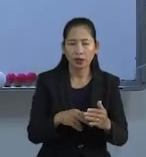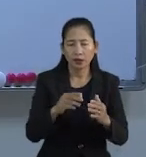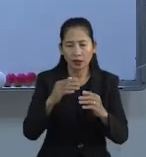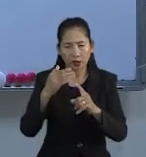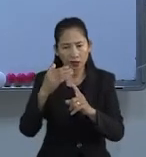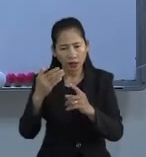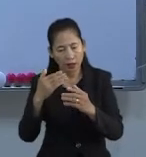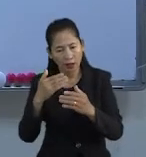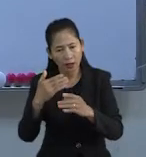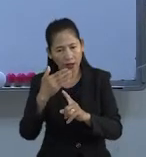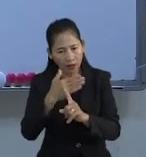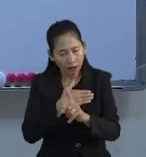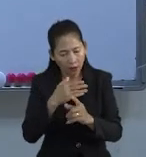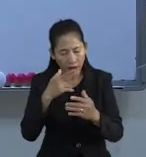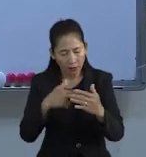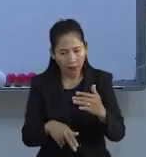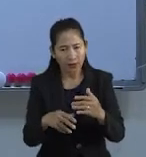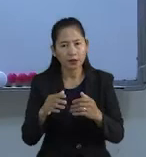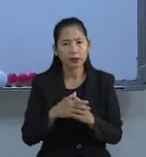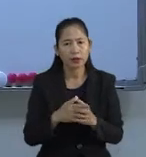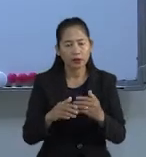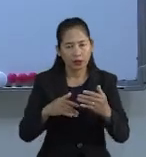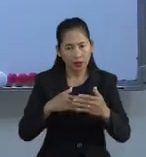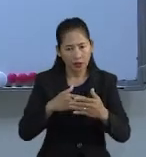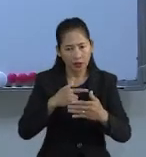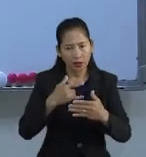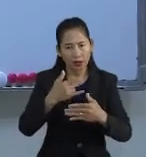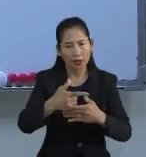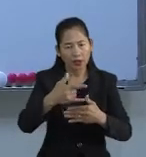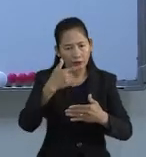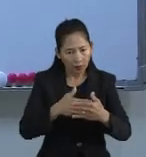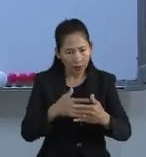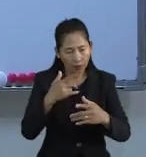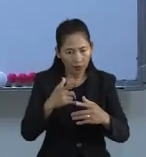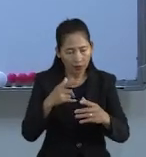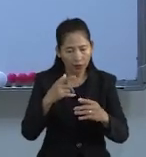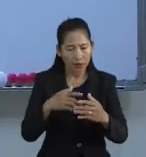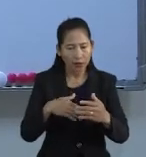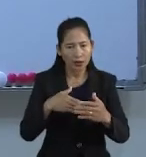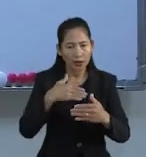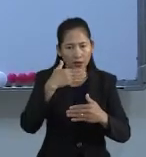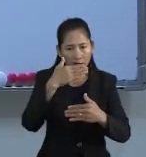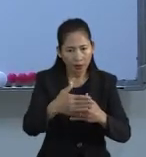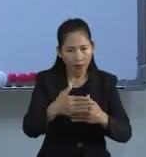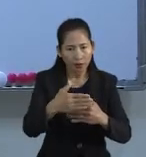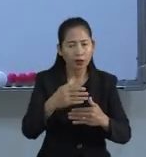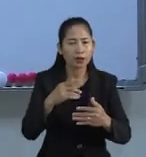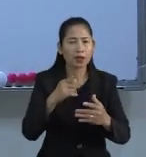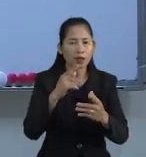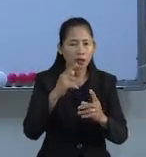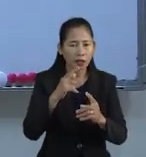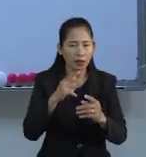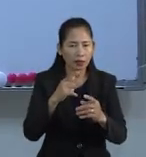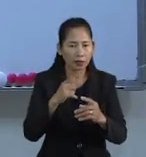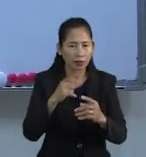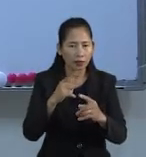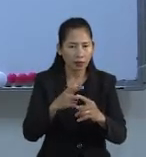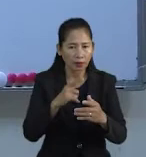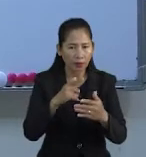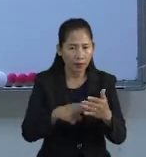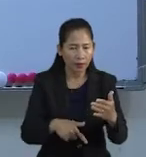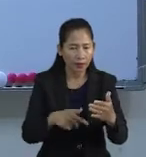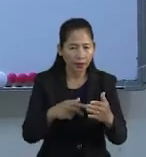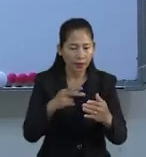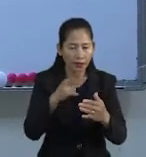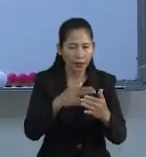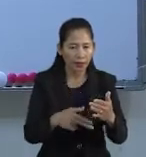cao chùm lại tú sập hiện nó cứ chùm luôn ấy nè con nè và đảm bảo sắc xa mê riêng này đấy là cô miến tiền đã mua nè con sẽ kết